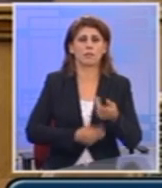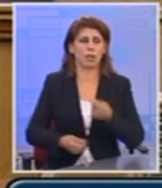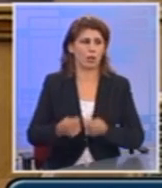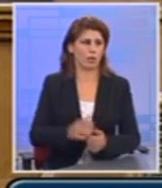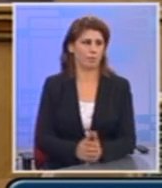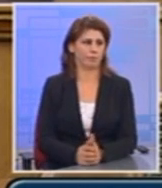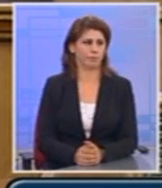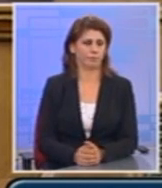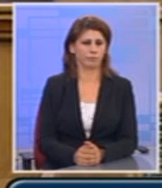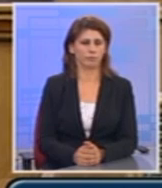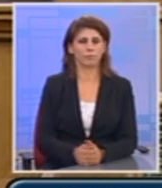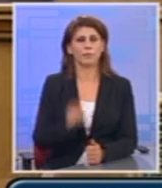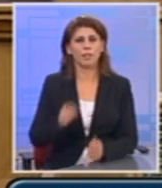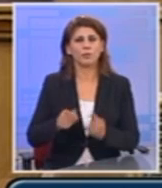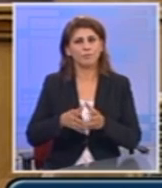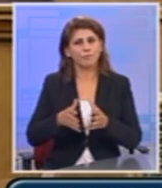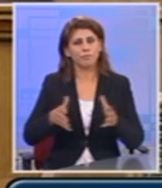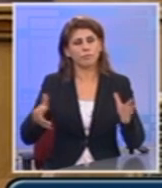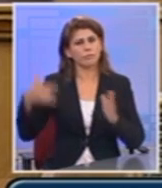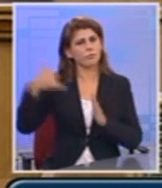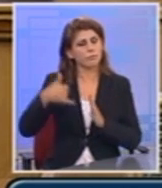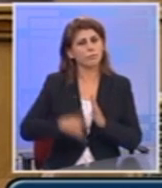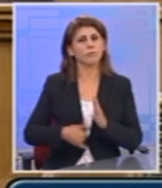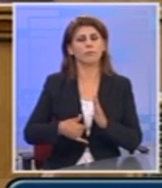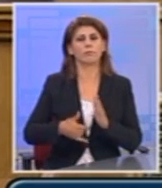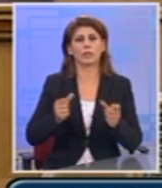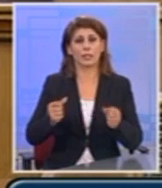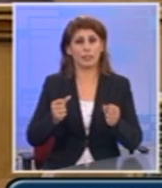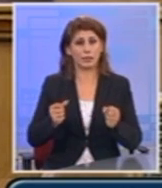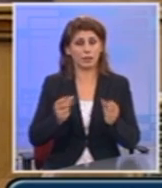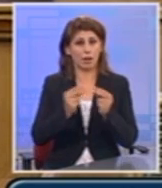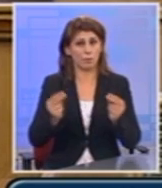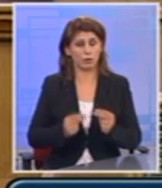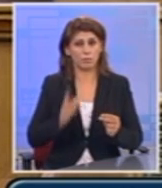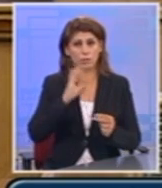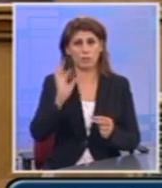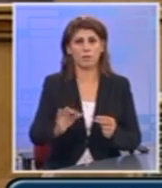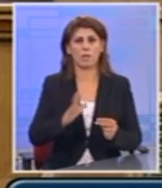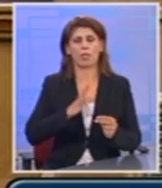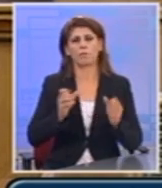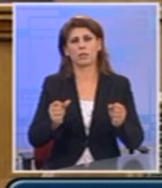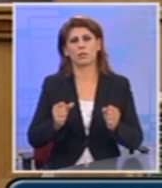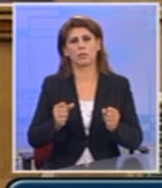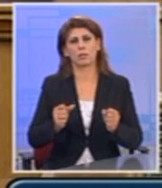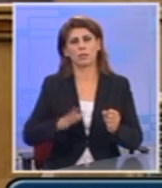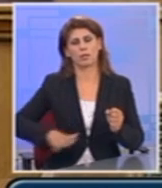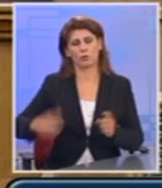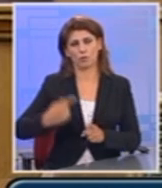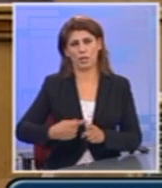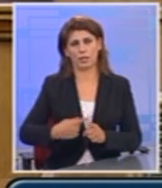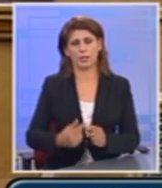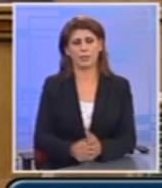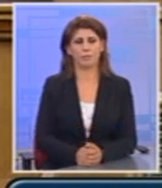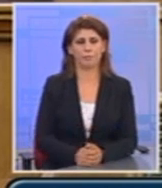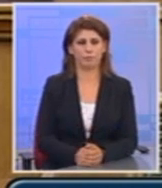αυτό διεύρυνε και εμβάθυνε την κρίση με αποτέλεσα να οδηγηθούμε σε ανθρωπιστική κρίση για το λαό της